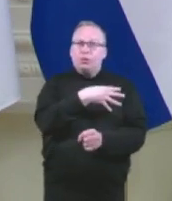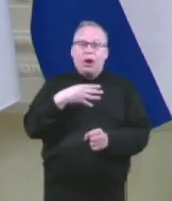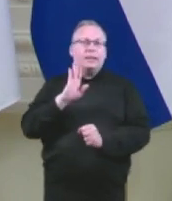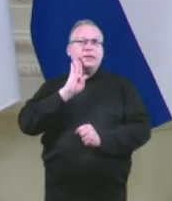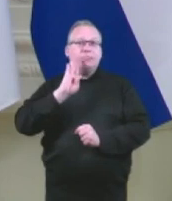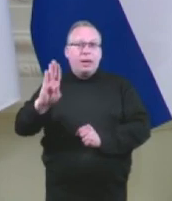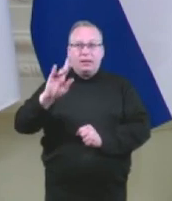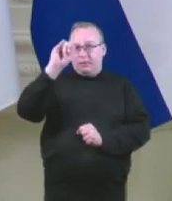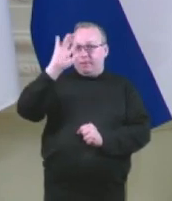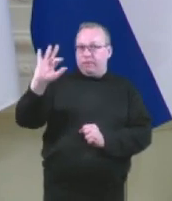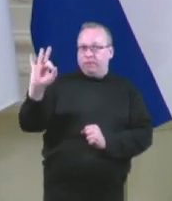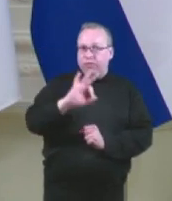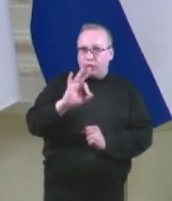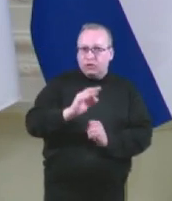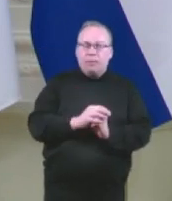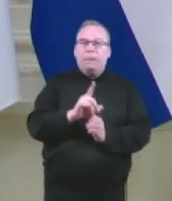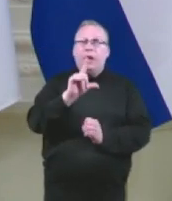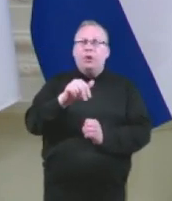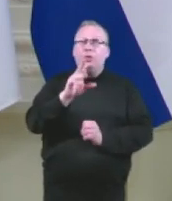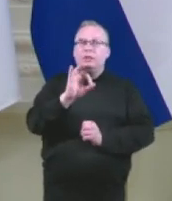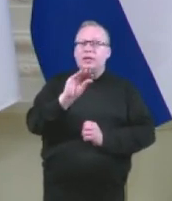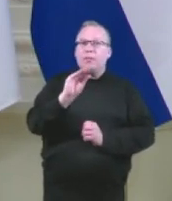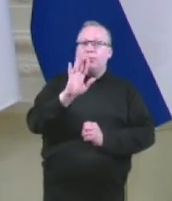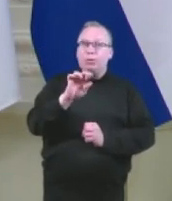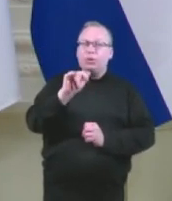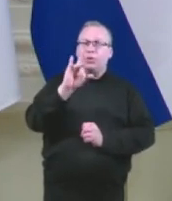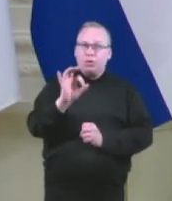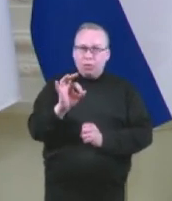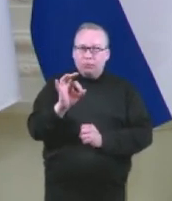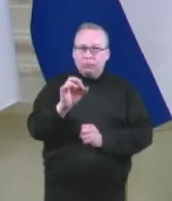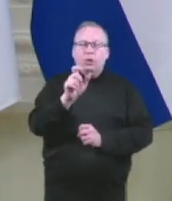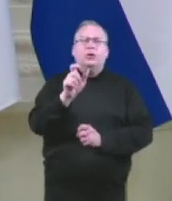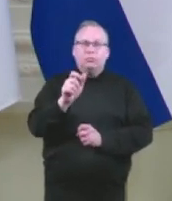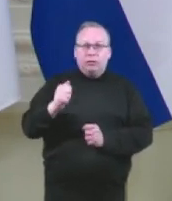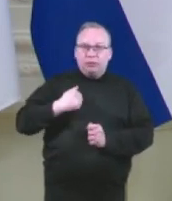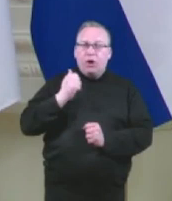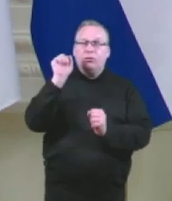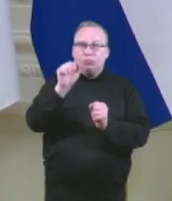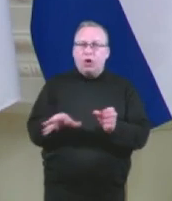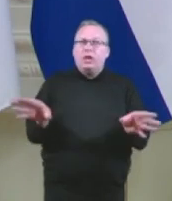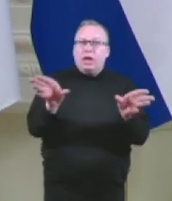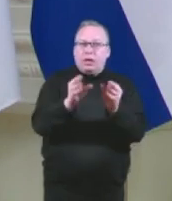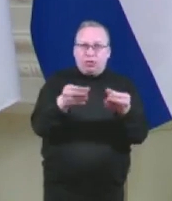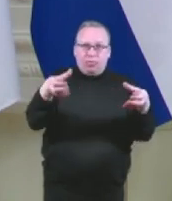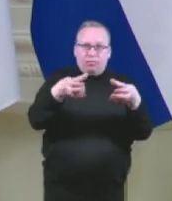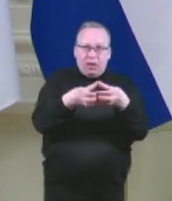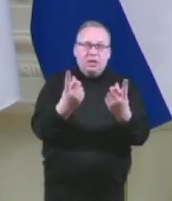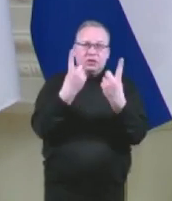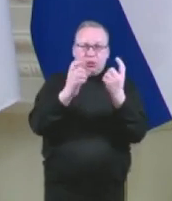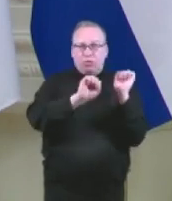belgais, vokiečiais, liuksemburgiečiais, tam, kad mes galėtumėm visi užtikrinti mūsų bendrą